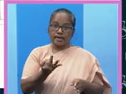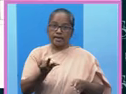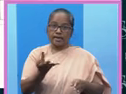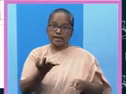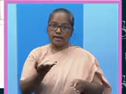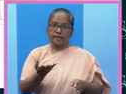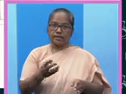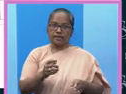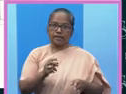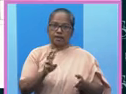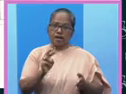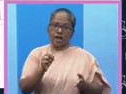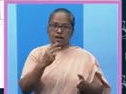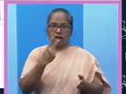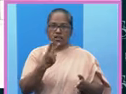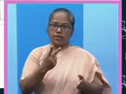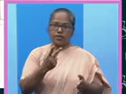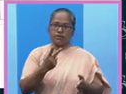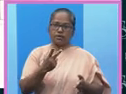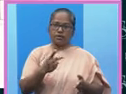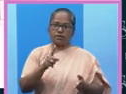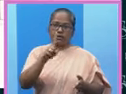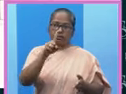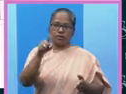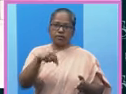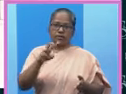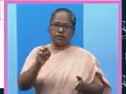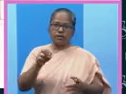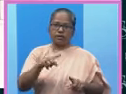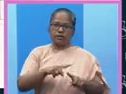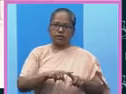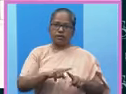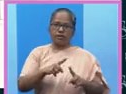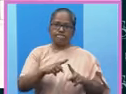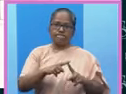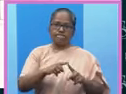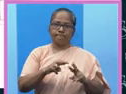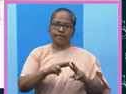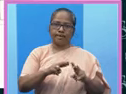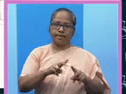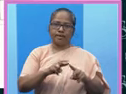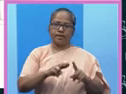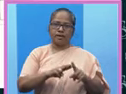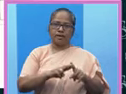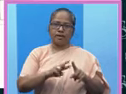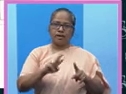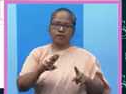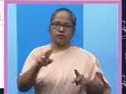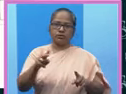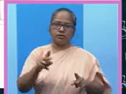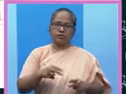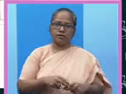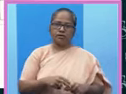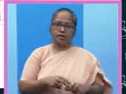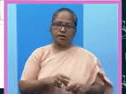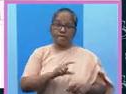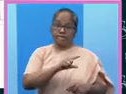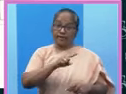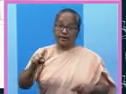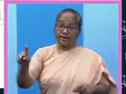எண்ணிக்கை, பிரிவுகளோட எண்ணிக்கை n தெரியும் அப்படின்னா 1/n இன்ட்டு பையார் ஸ்கொயர். அடுத்தது வில்லின் நீளம்